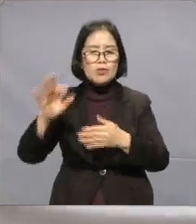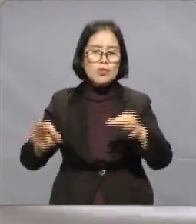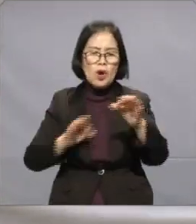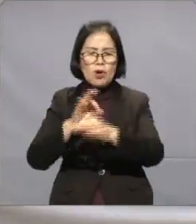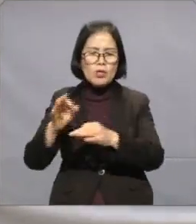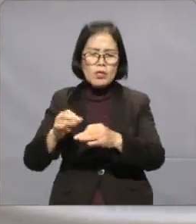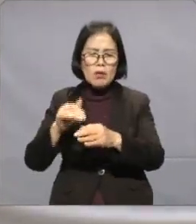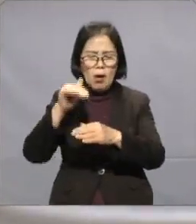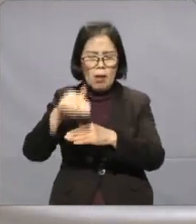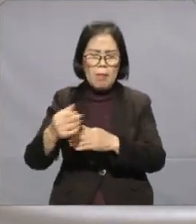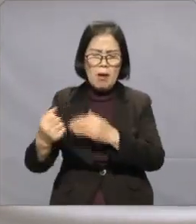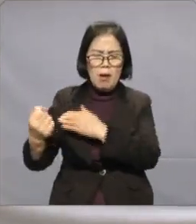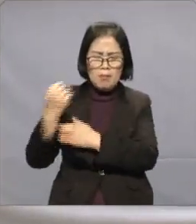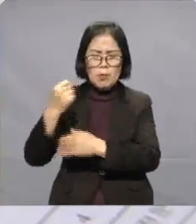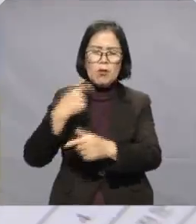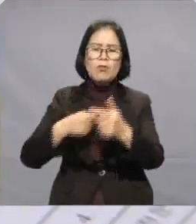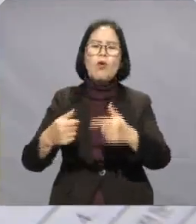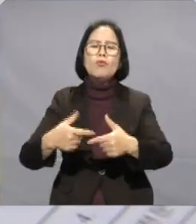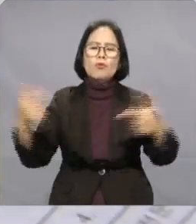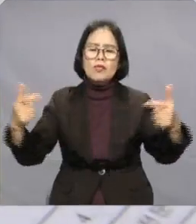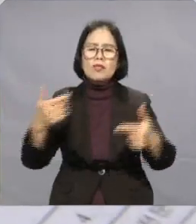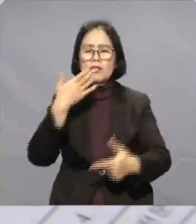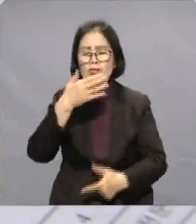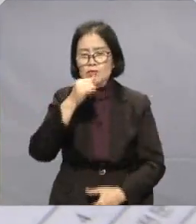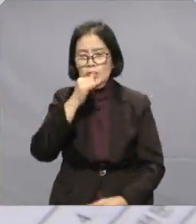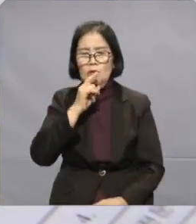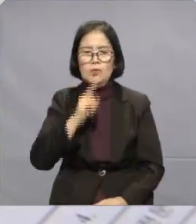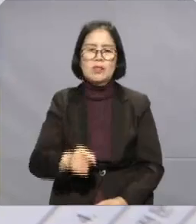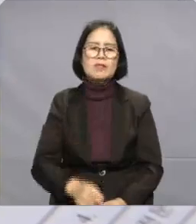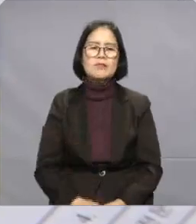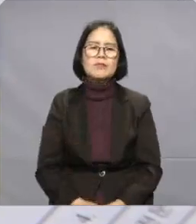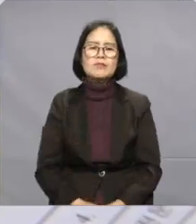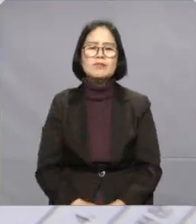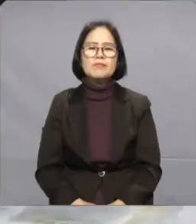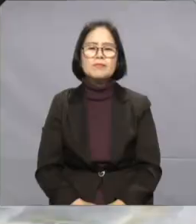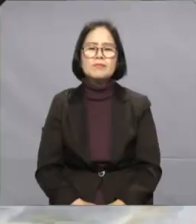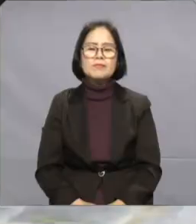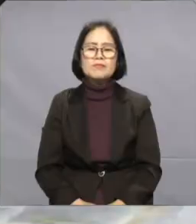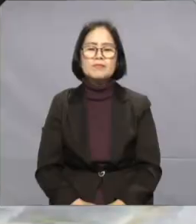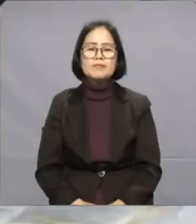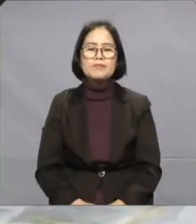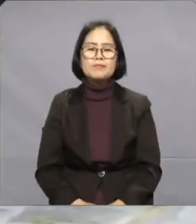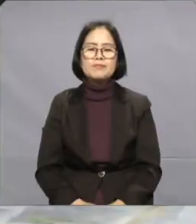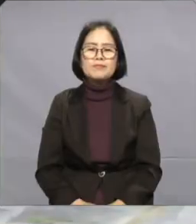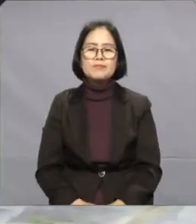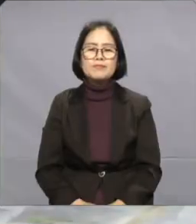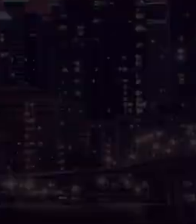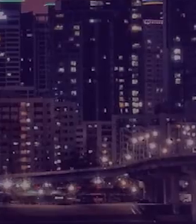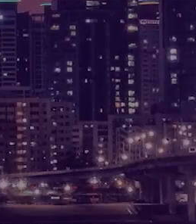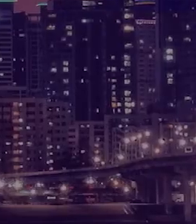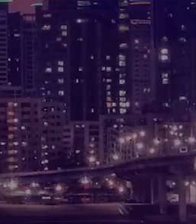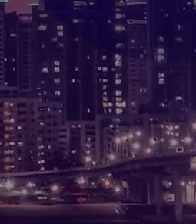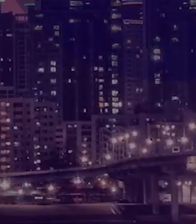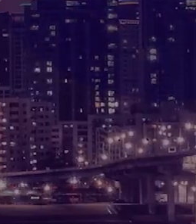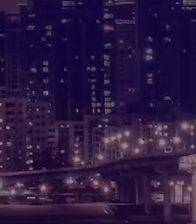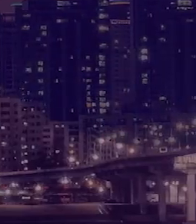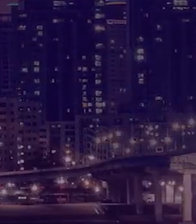압력이 더욱 확대될 가능성이 있다고 내다봤습니다. OBS 뉴스 유성훈입니다.